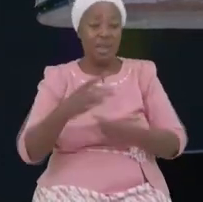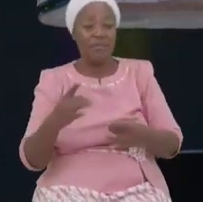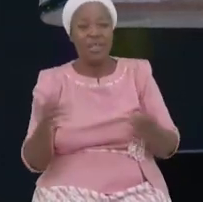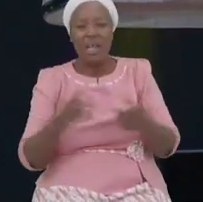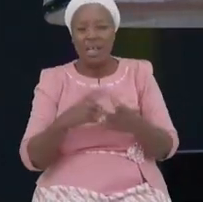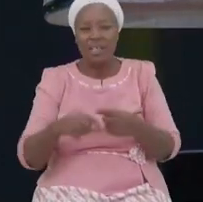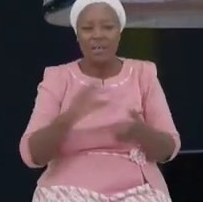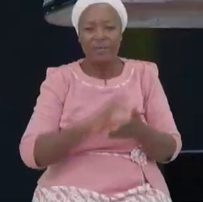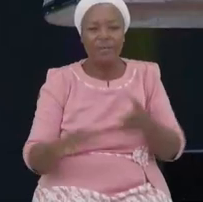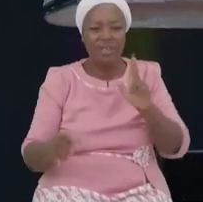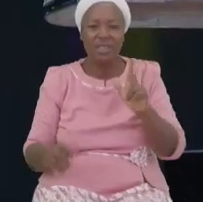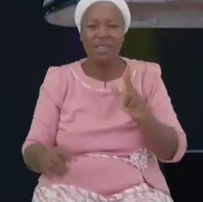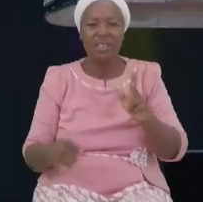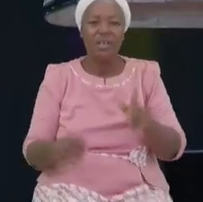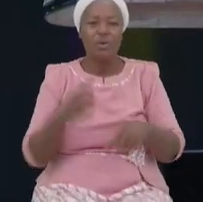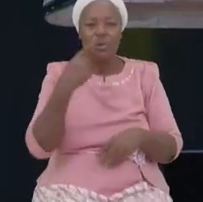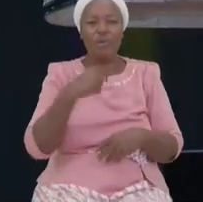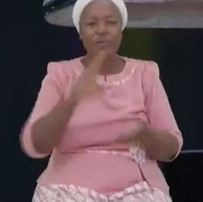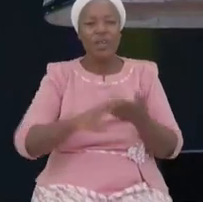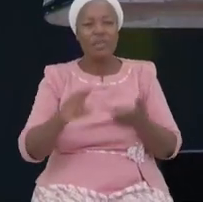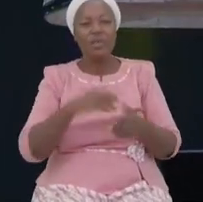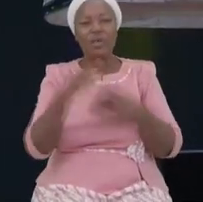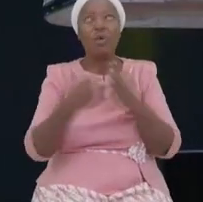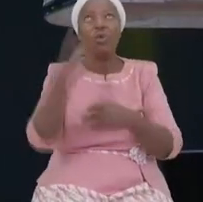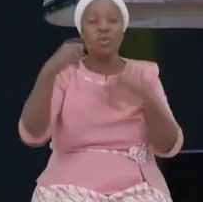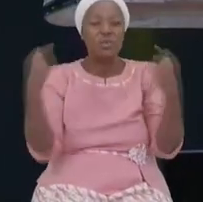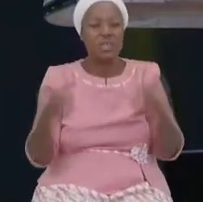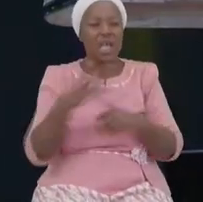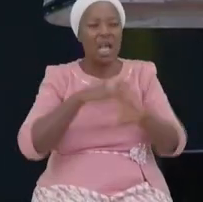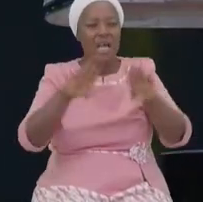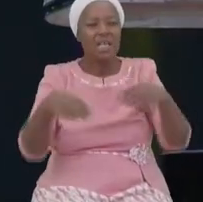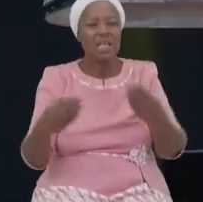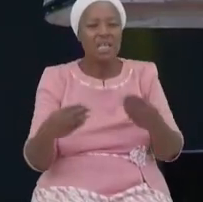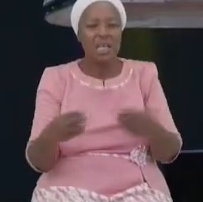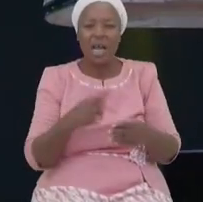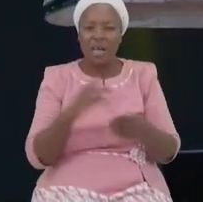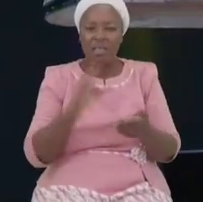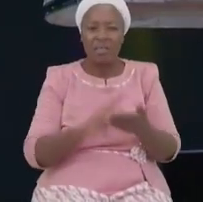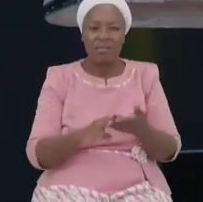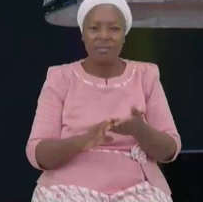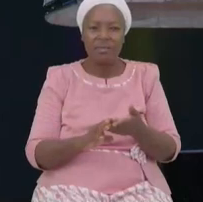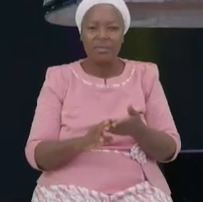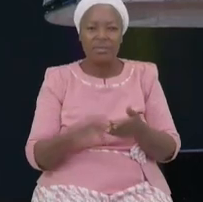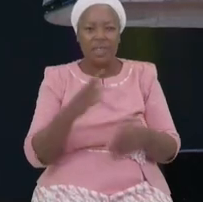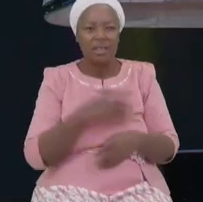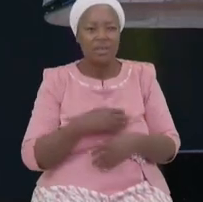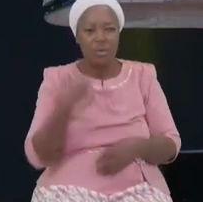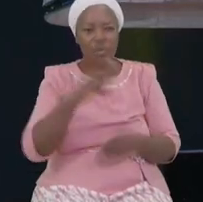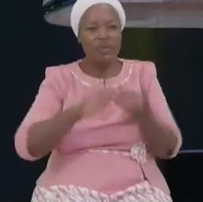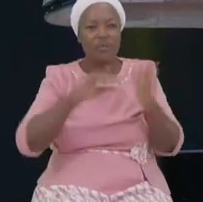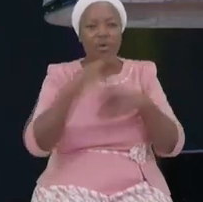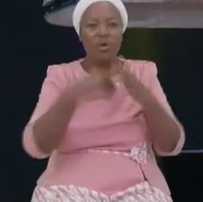qui pardonne toutes tes iniquités, qui guérit toutes tes maladies. C'est ce qu'il fera pour